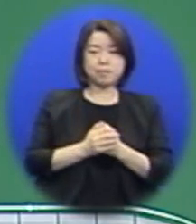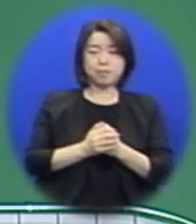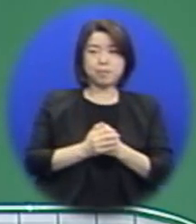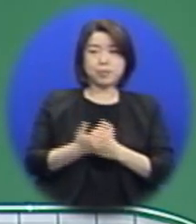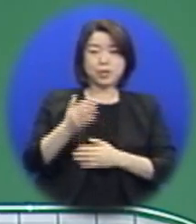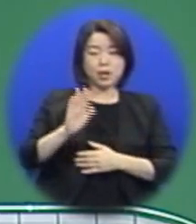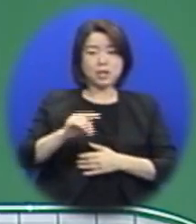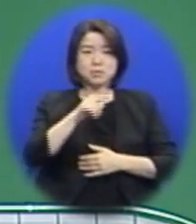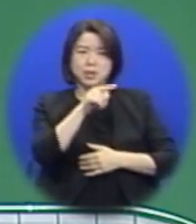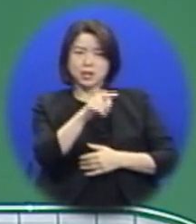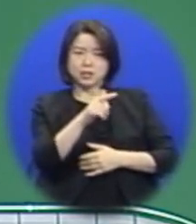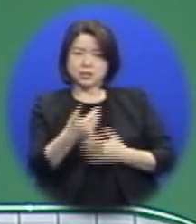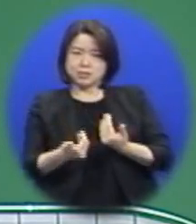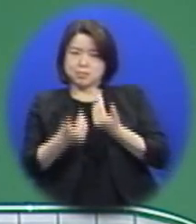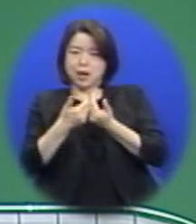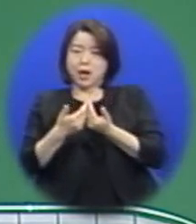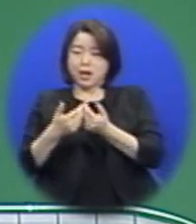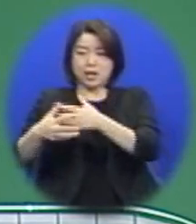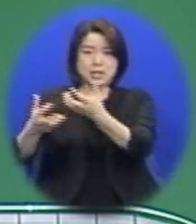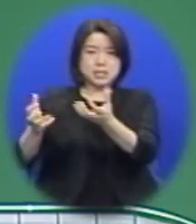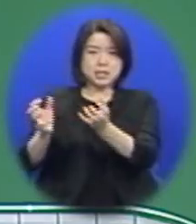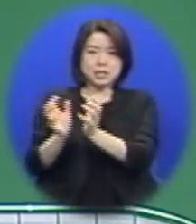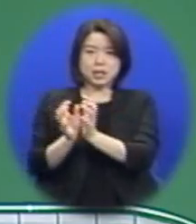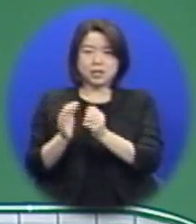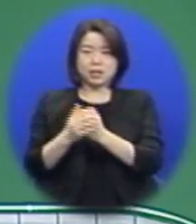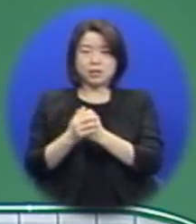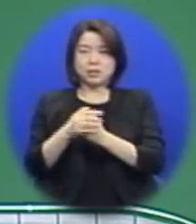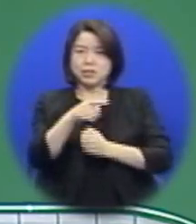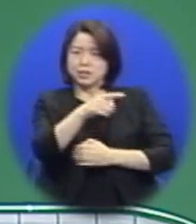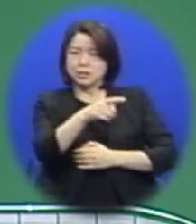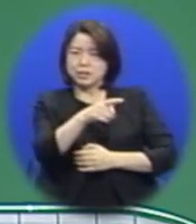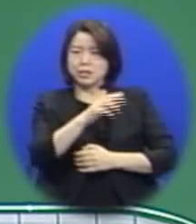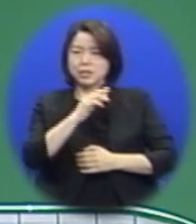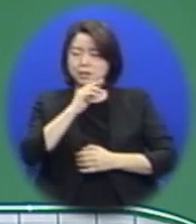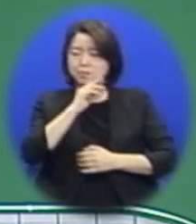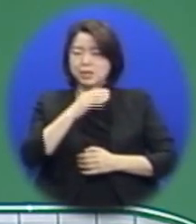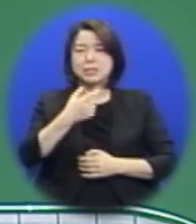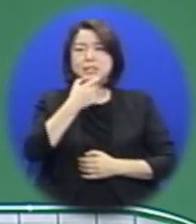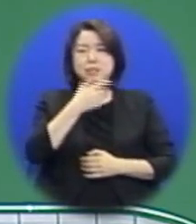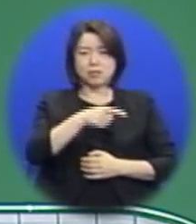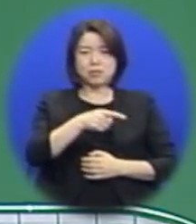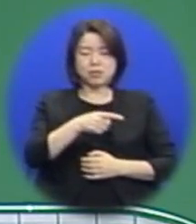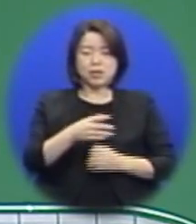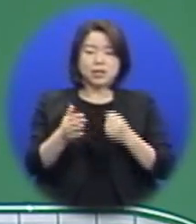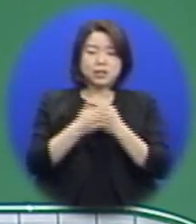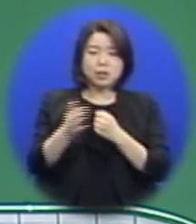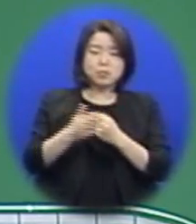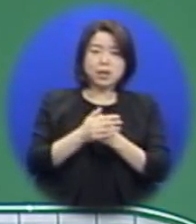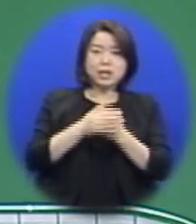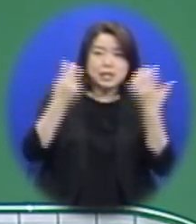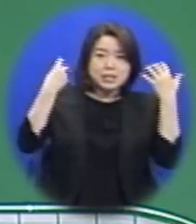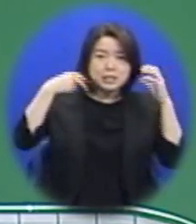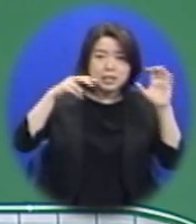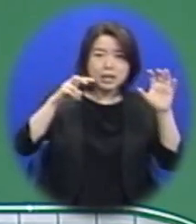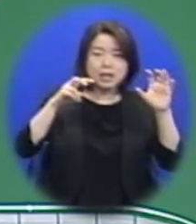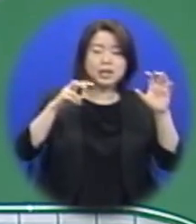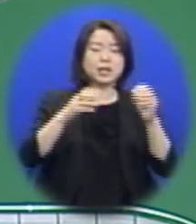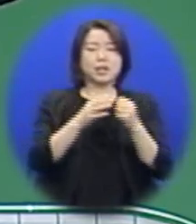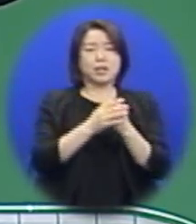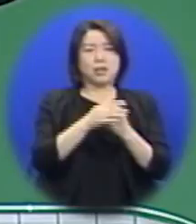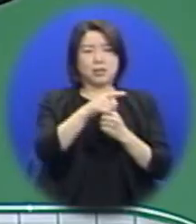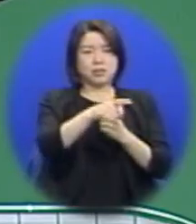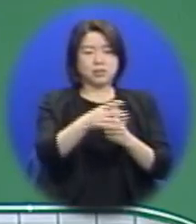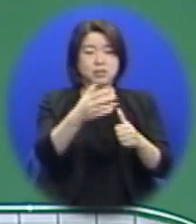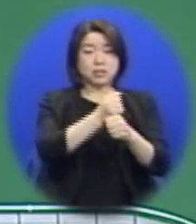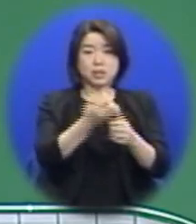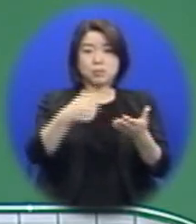정적들에게는 올무가 됐습니다. 그래서 다니엘을 실각시키기 위해서 다른 신에게 절하는